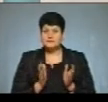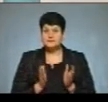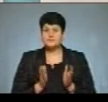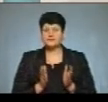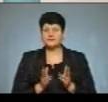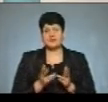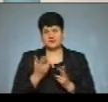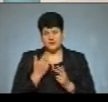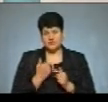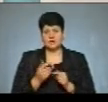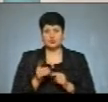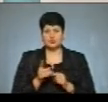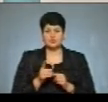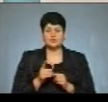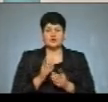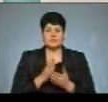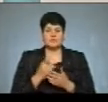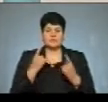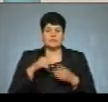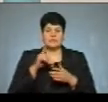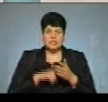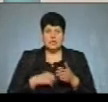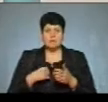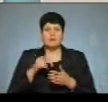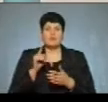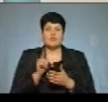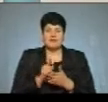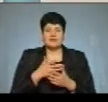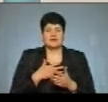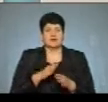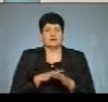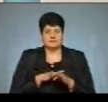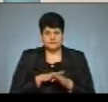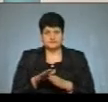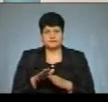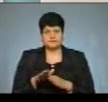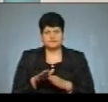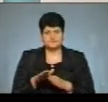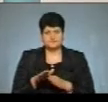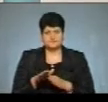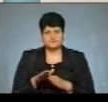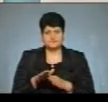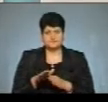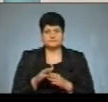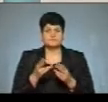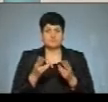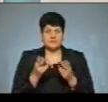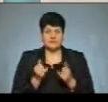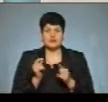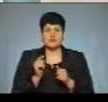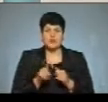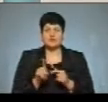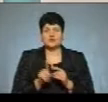Ну, звичайно, що покладаються великі надії. І ми їх повинні оправдати, ці надії. Однозначно, що для того,